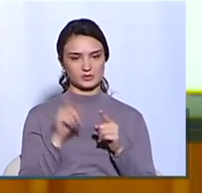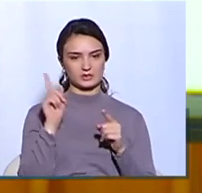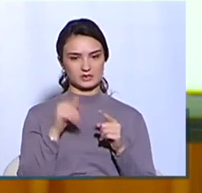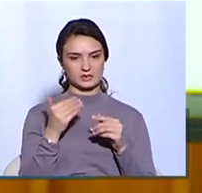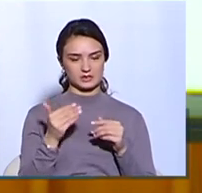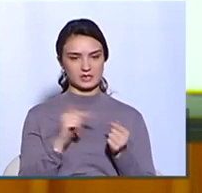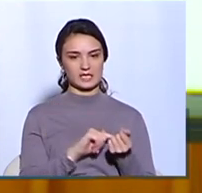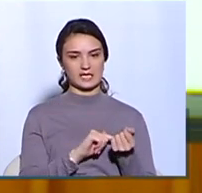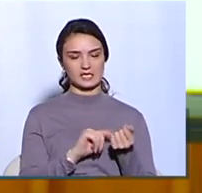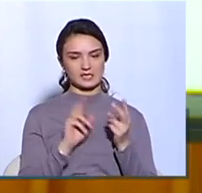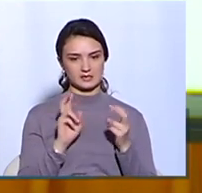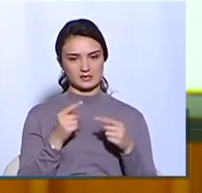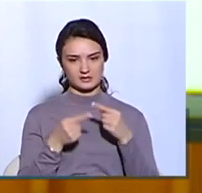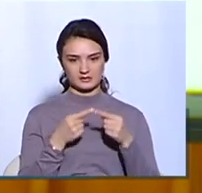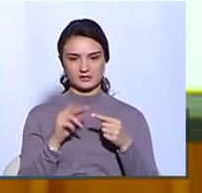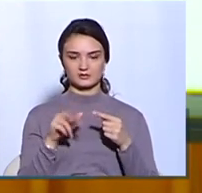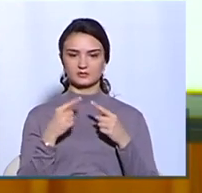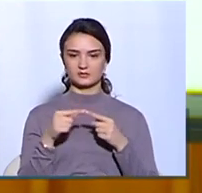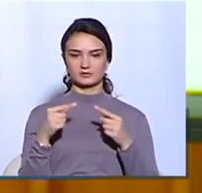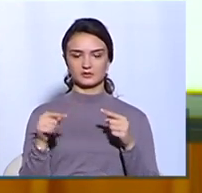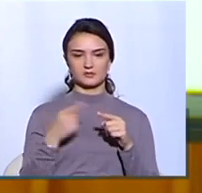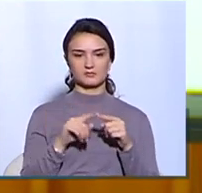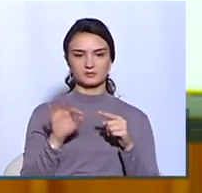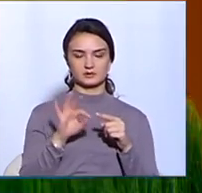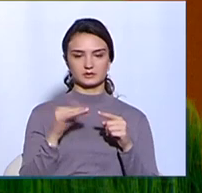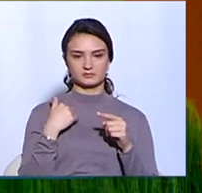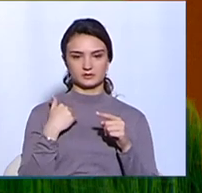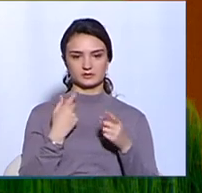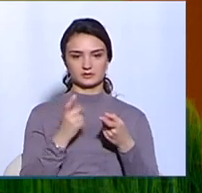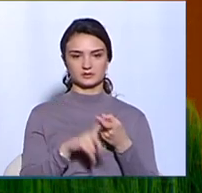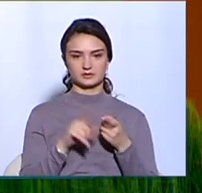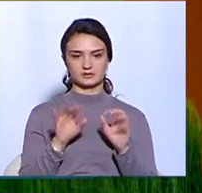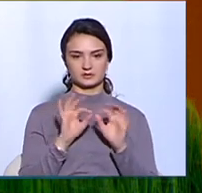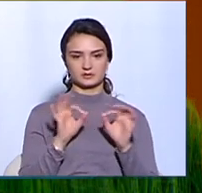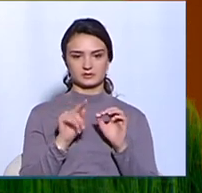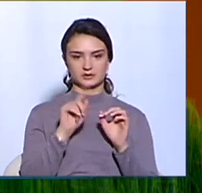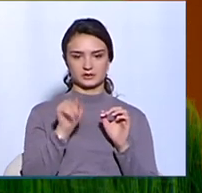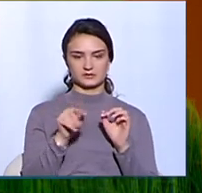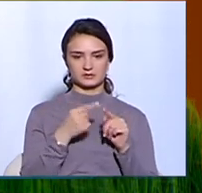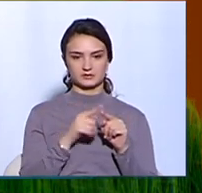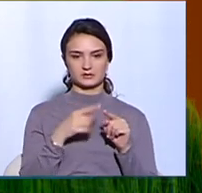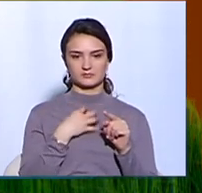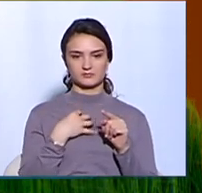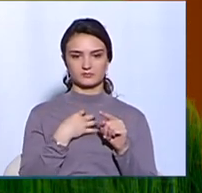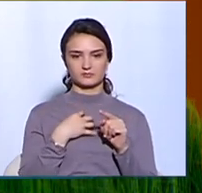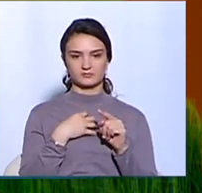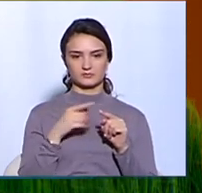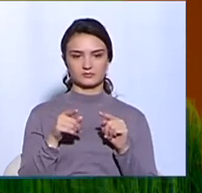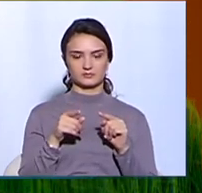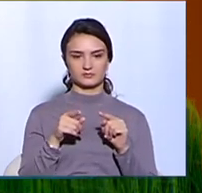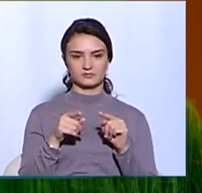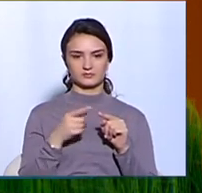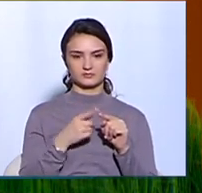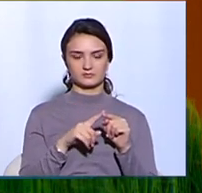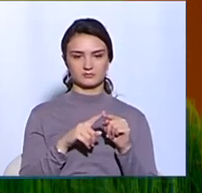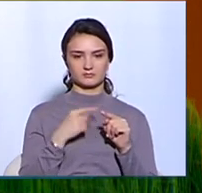არის გენეტიკური და სხვა ფაქტორები. აი ამასთან დაკავშირებით მინდა დაგისვათ კითხვა, იმიტომ რომ ეს ძალიან მნიშვნელოვანი კომპონენტია.